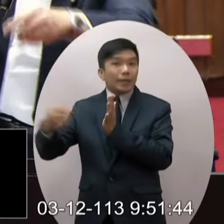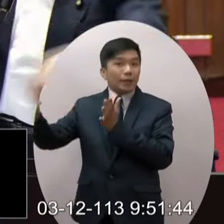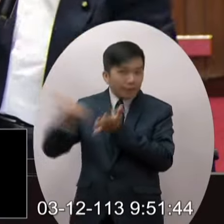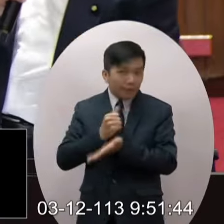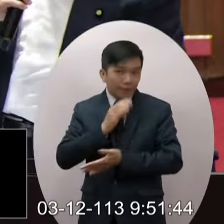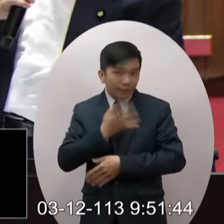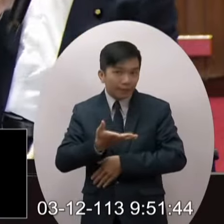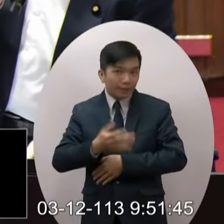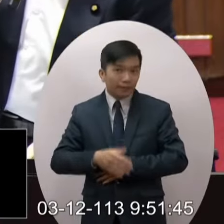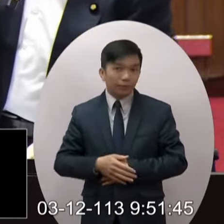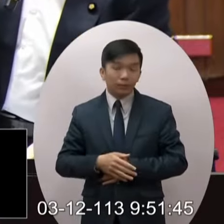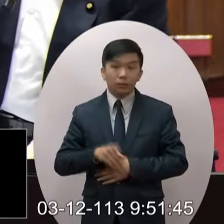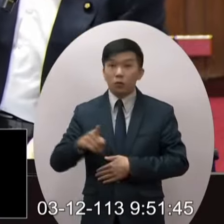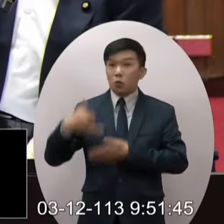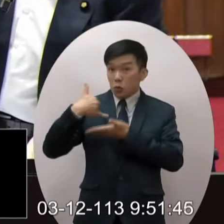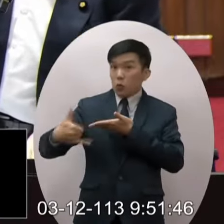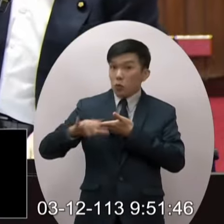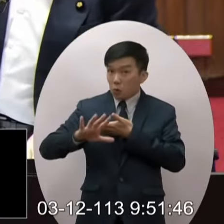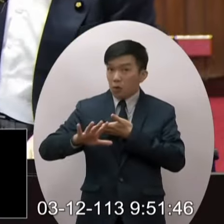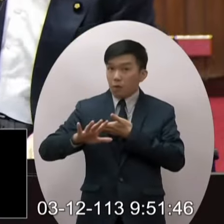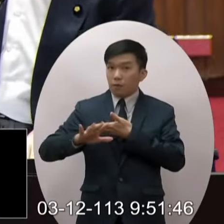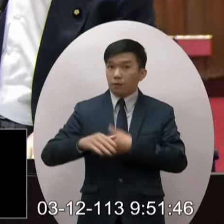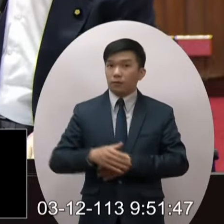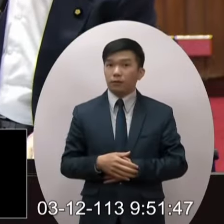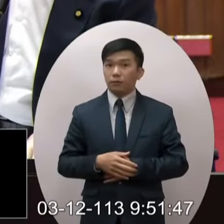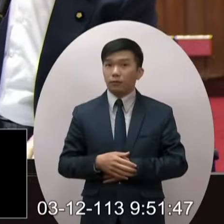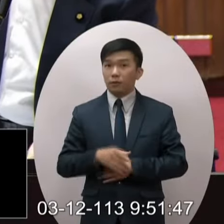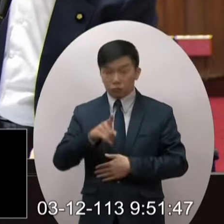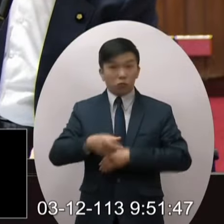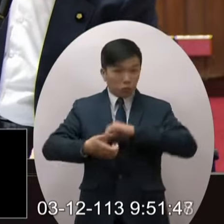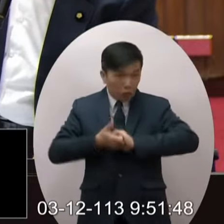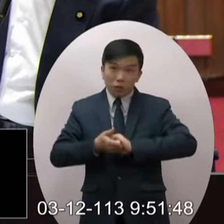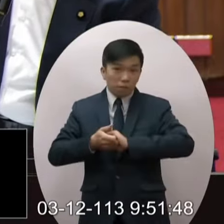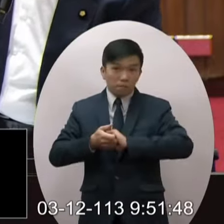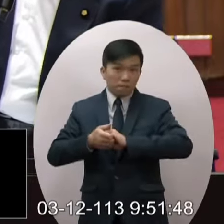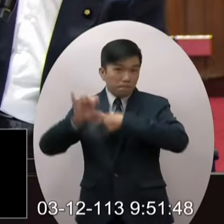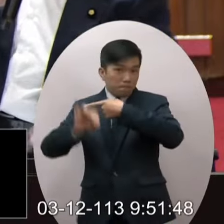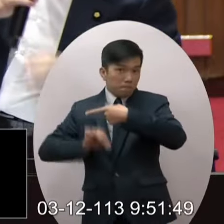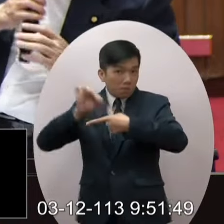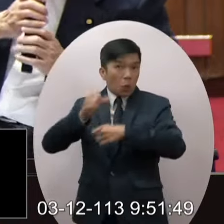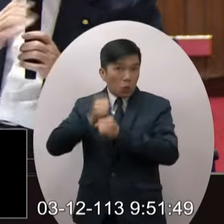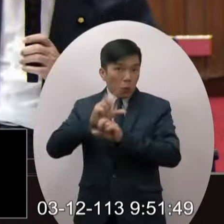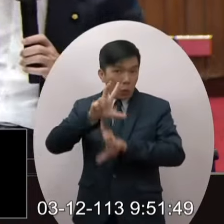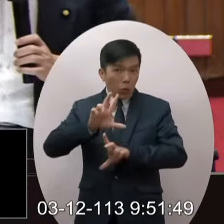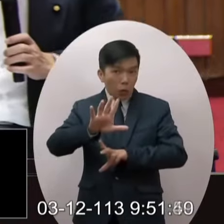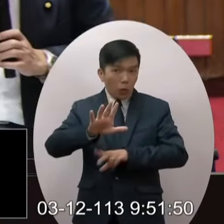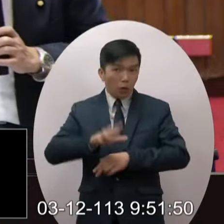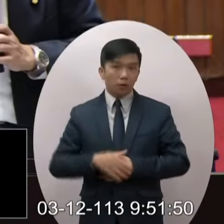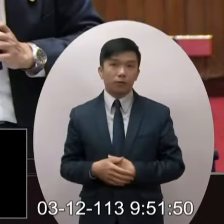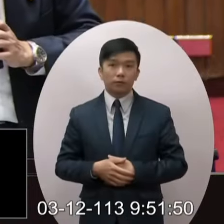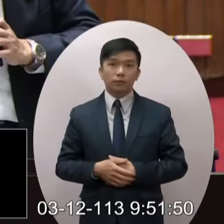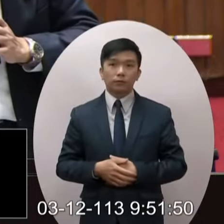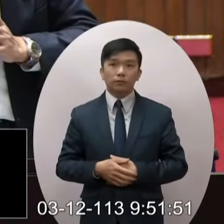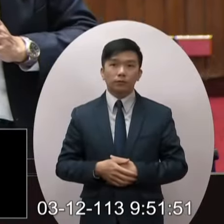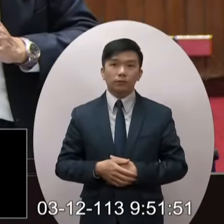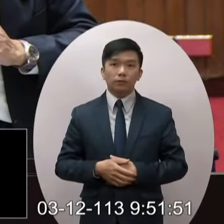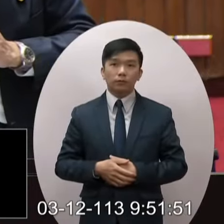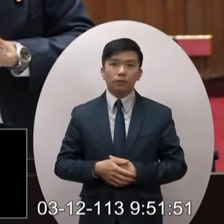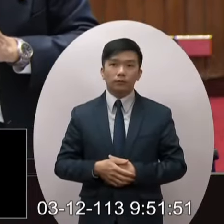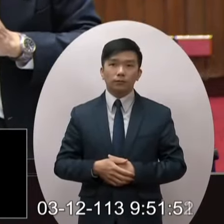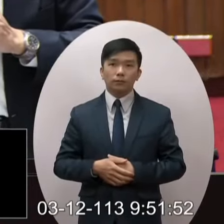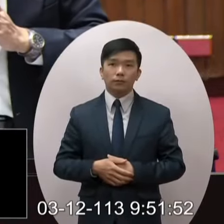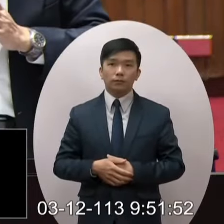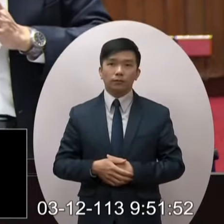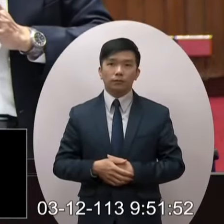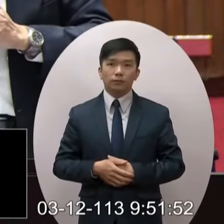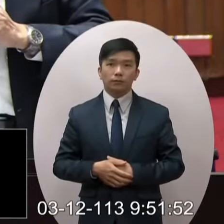有退官， 有退官， 对， 你肯定全部拢退官。 这个苏丹红这件代志吼，那是有